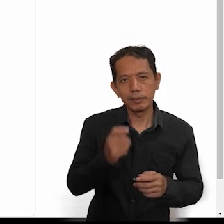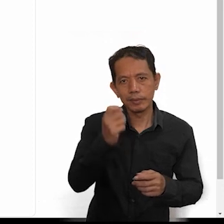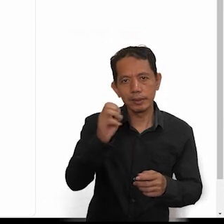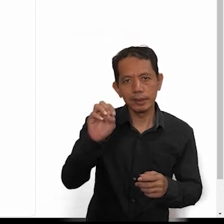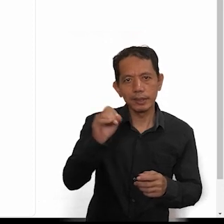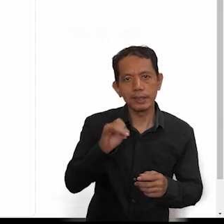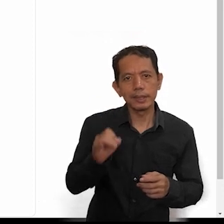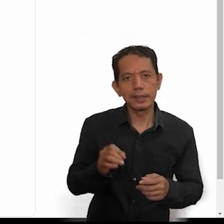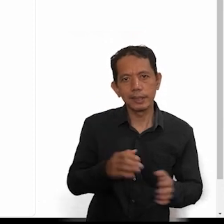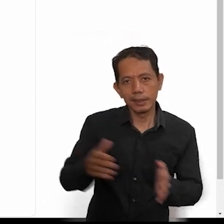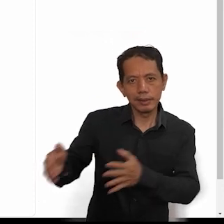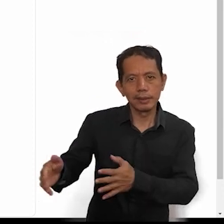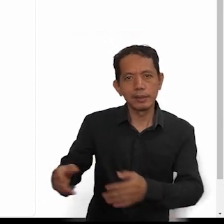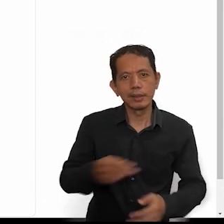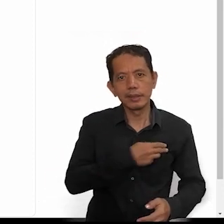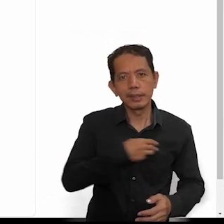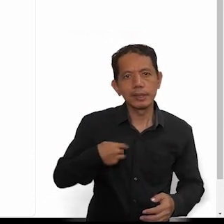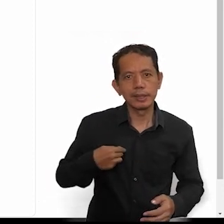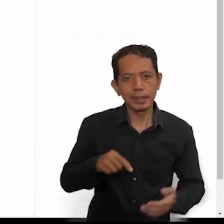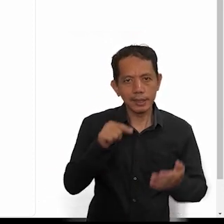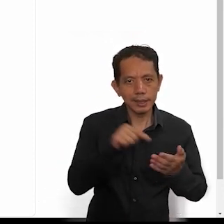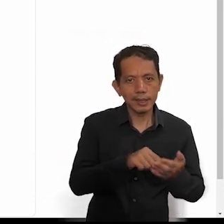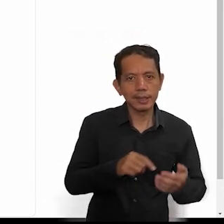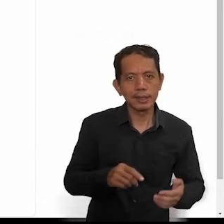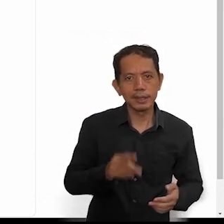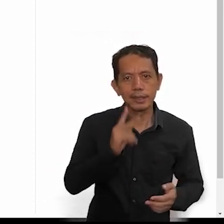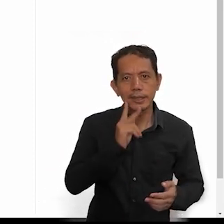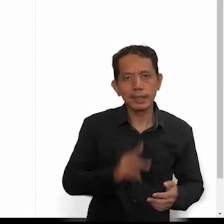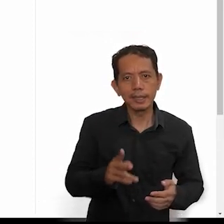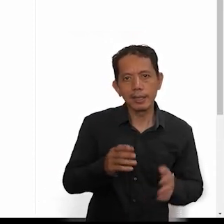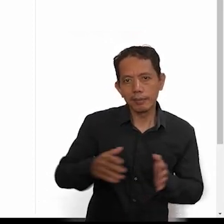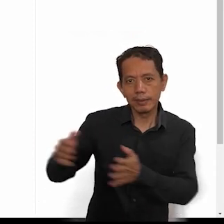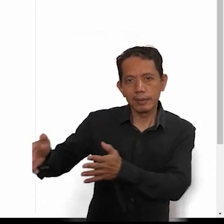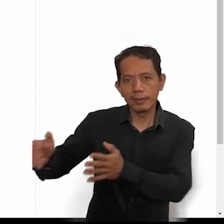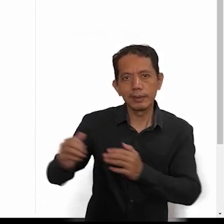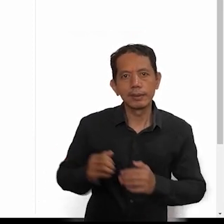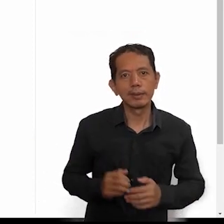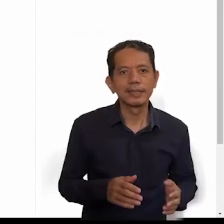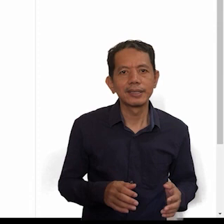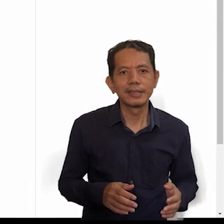selanjutnya kita klik kata berikutnya.